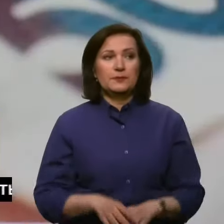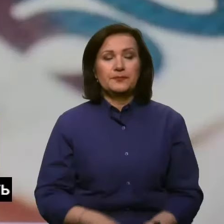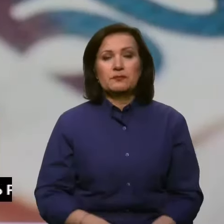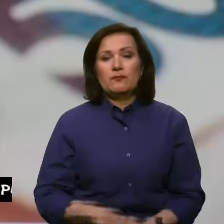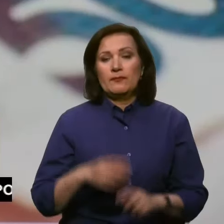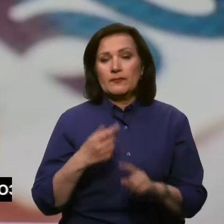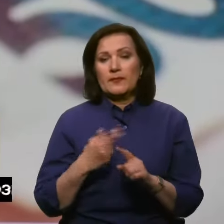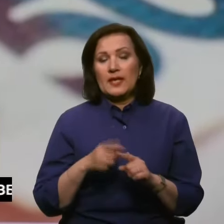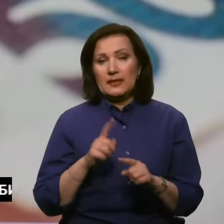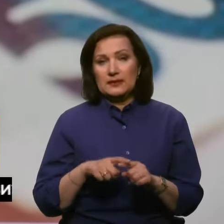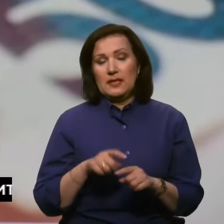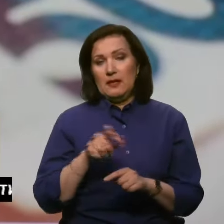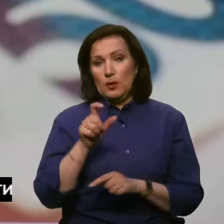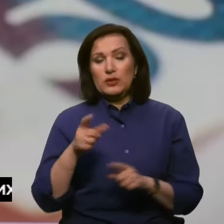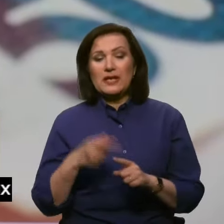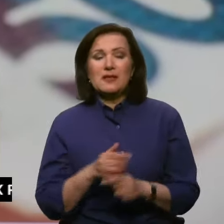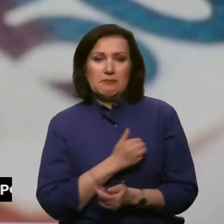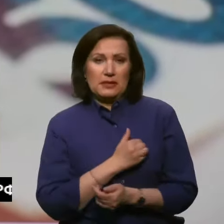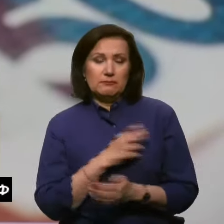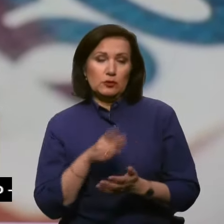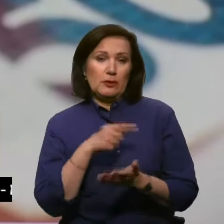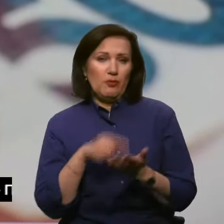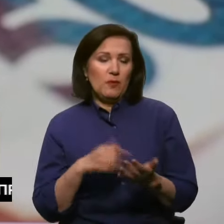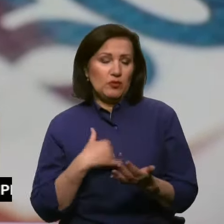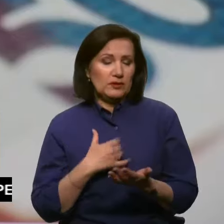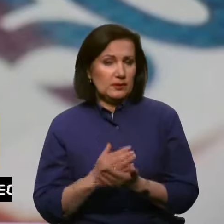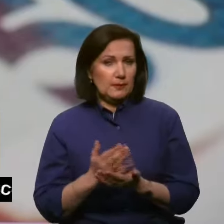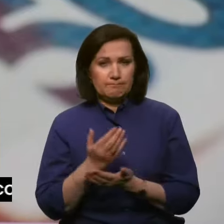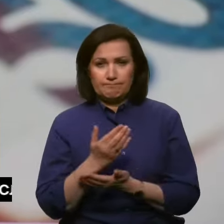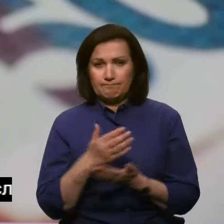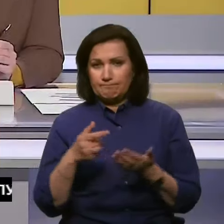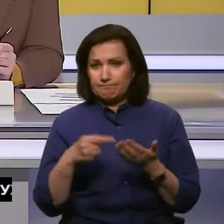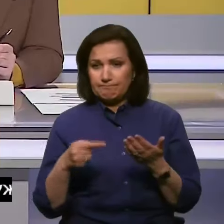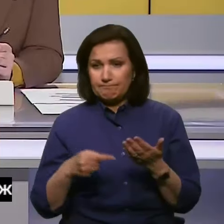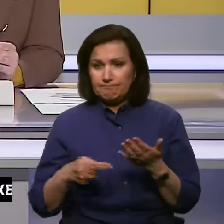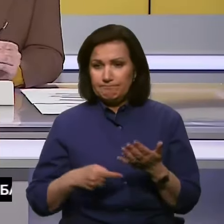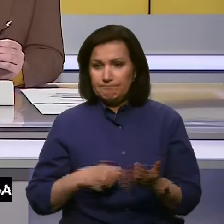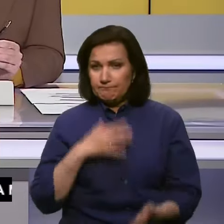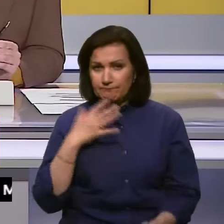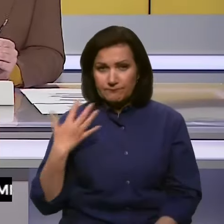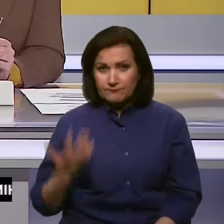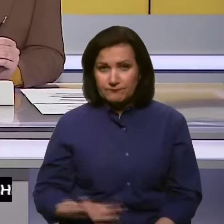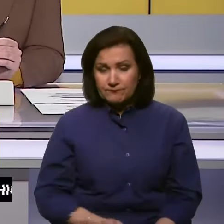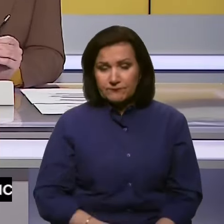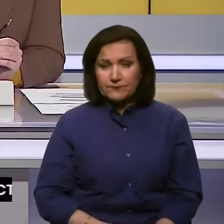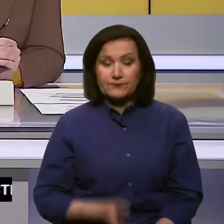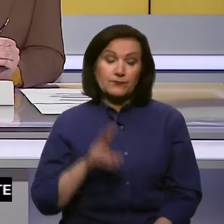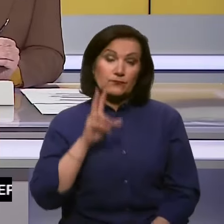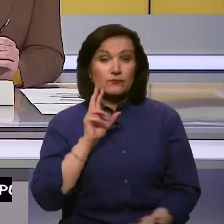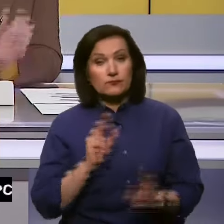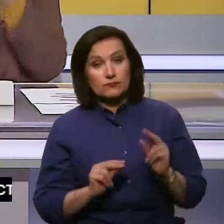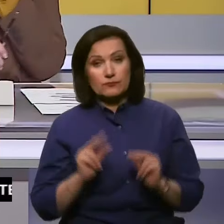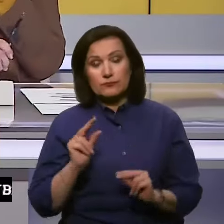які претендуватимуть. Тож, запитань у нас є чимало. Сподіваємося,